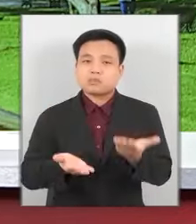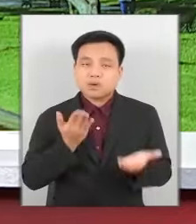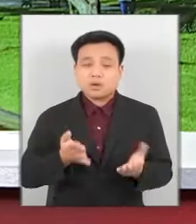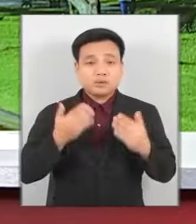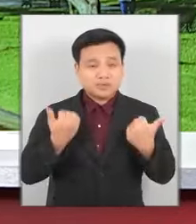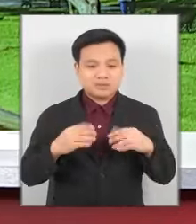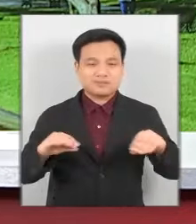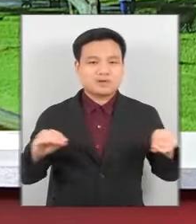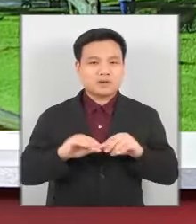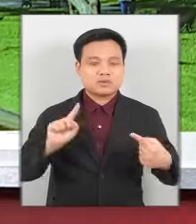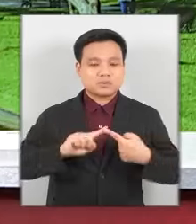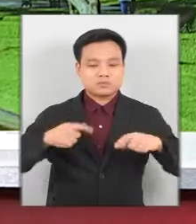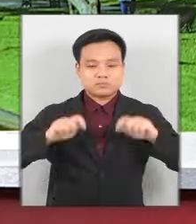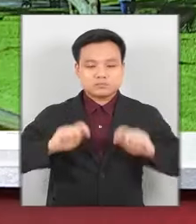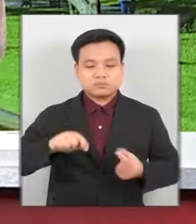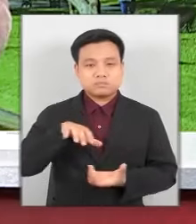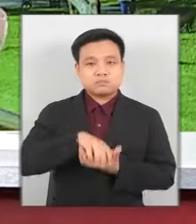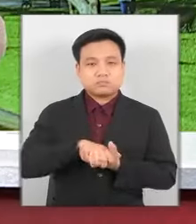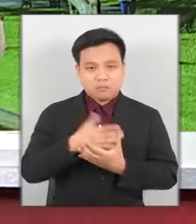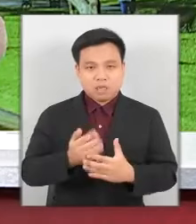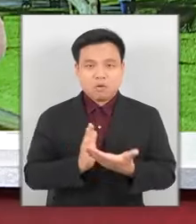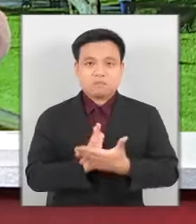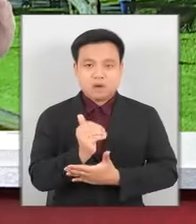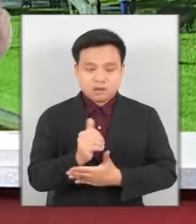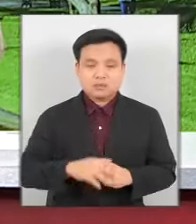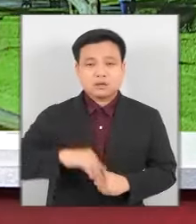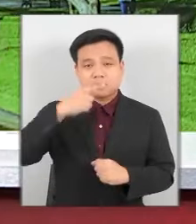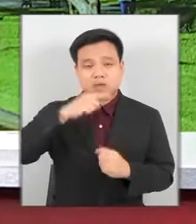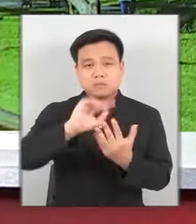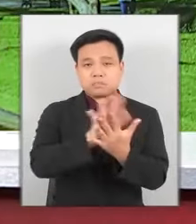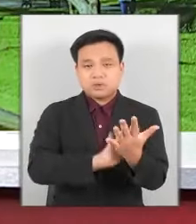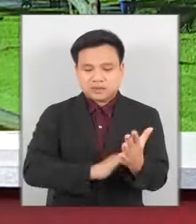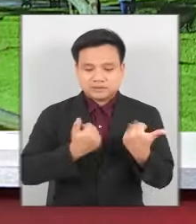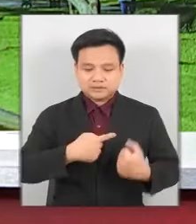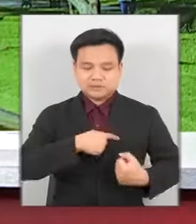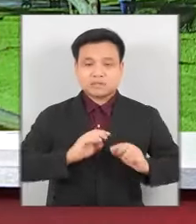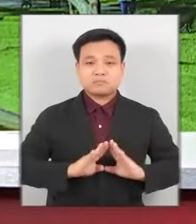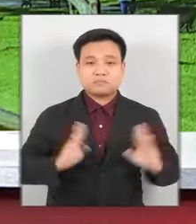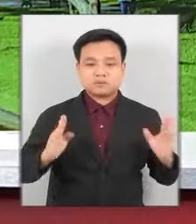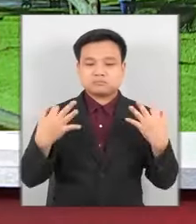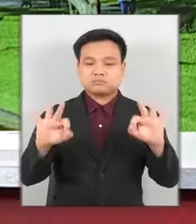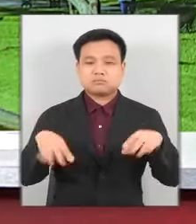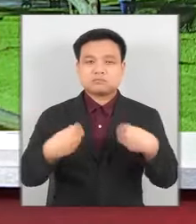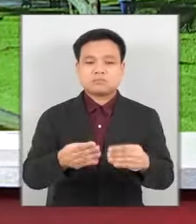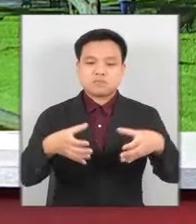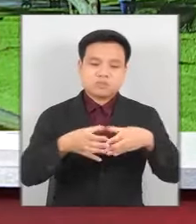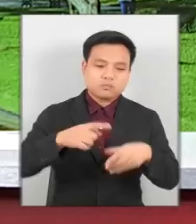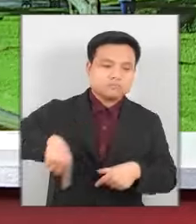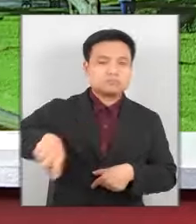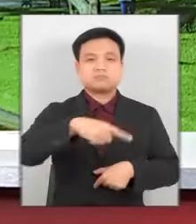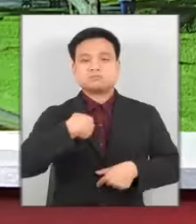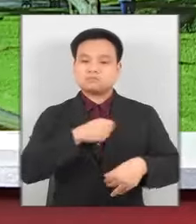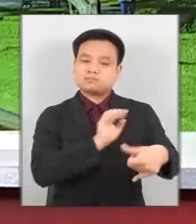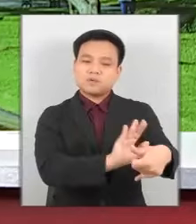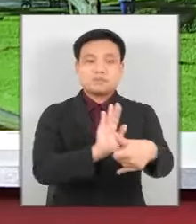นะก็ผ่านกฎหมายไปแล้วถือว่าประเทศเราเป็นอันดับต้นๆนะคะที่ใจกว้างและให้อิสรภาพแบบนี้ล่าสุดนะครับมีโรงเรียนแห่งนึงนะ